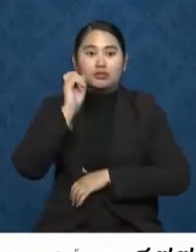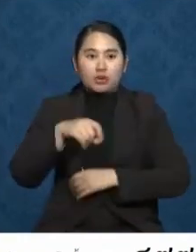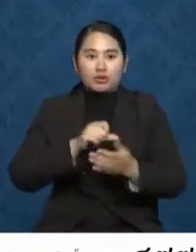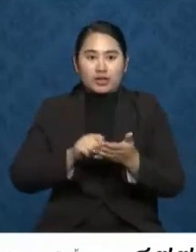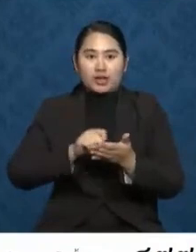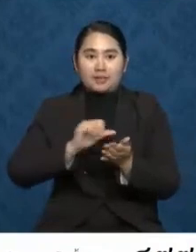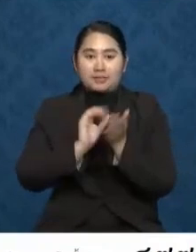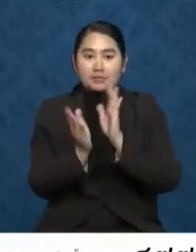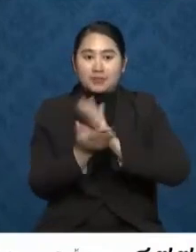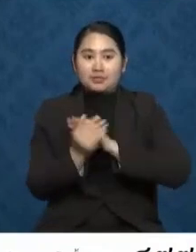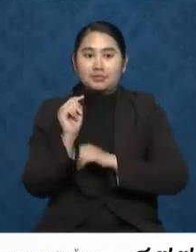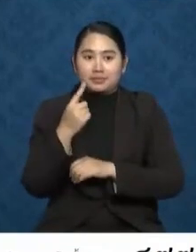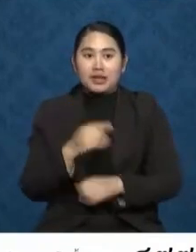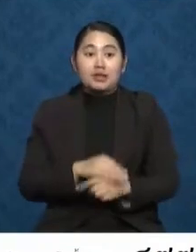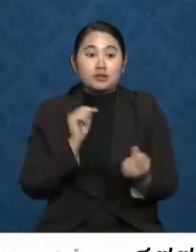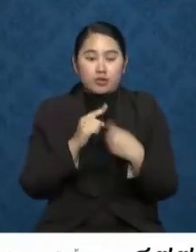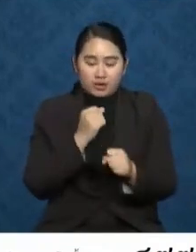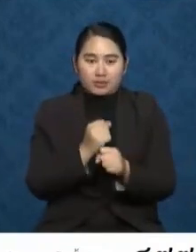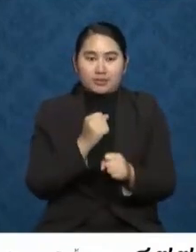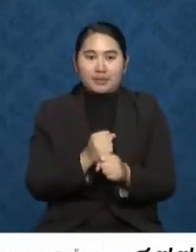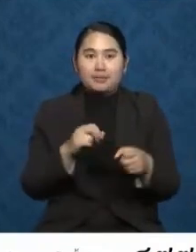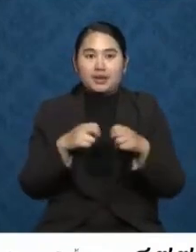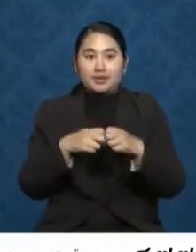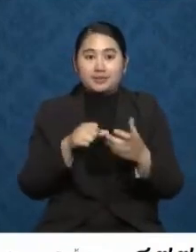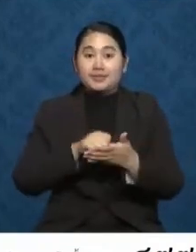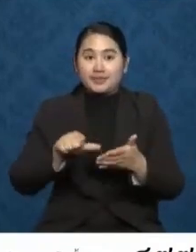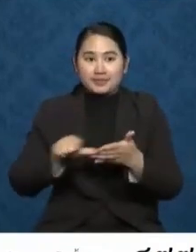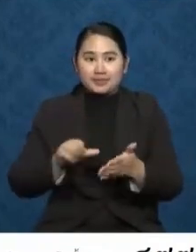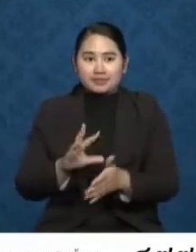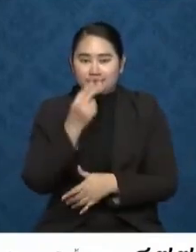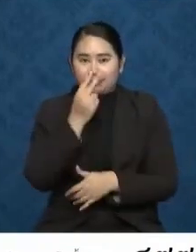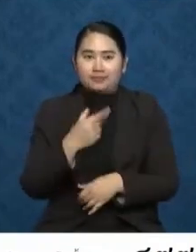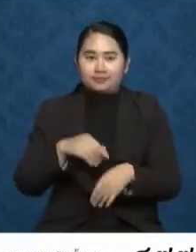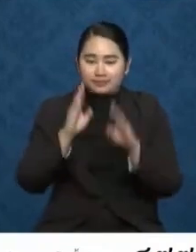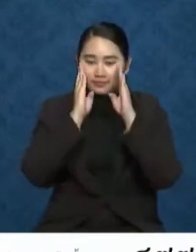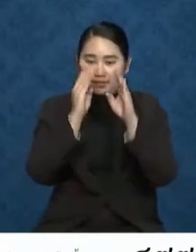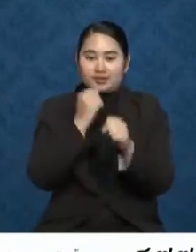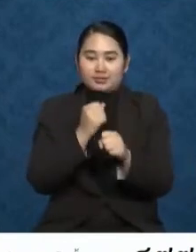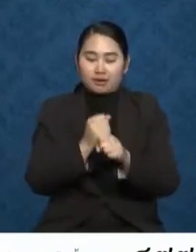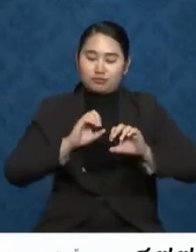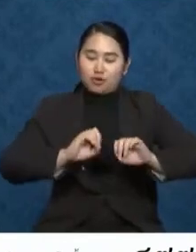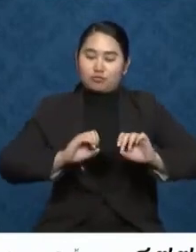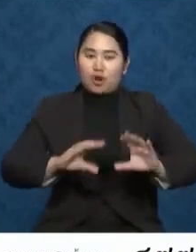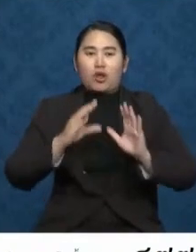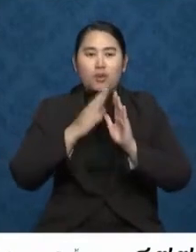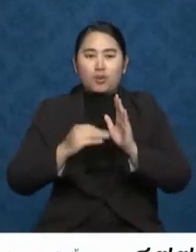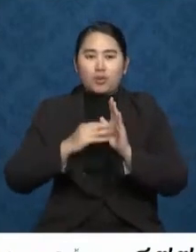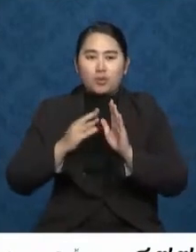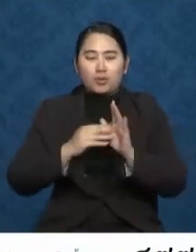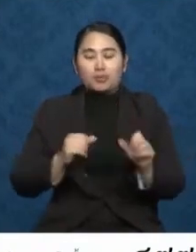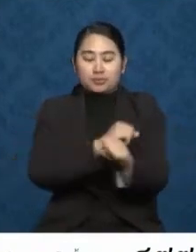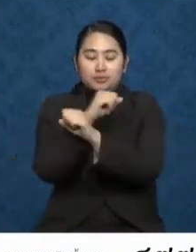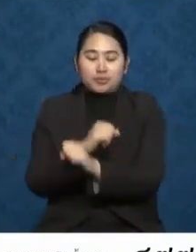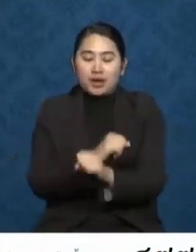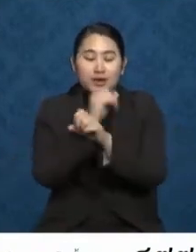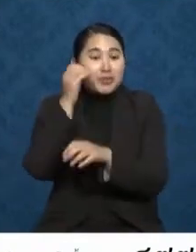ขนาดใหญ่ครับในเชิงกรอบกระบวนทัศน์ของการแก้ไขปัญหาที่ไม่ใช่การมามุ่งเน้นปลูกฝังจิตสำนึกสร้างภูมิคุ้มกัน